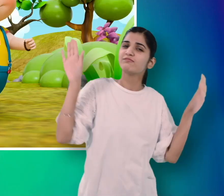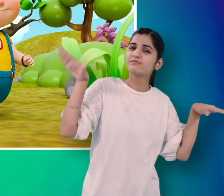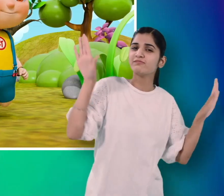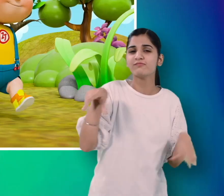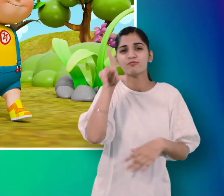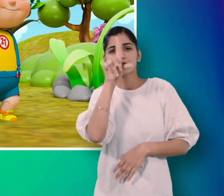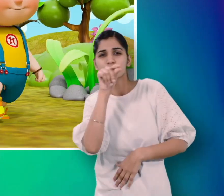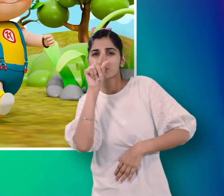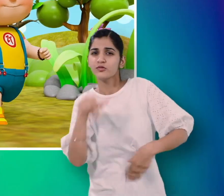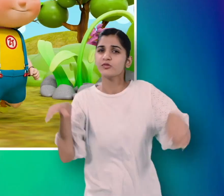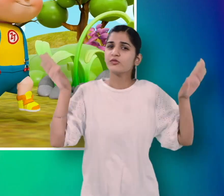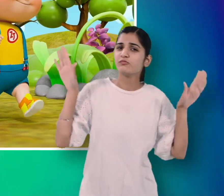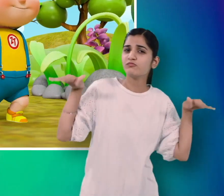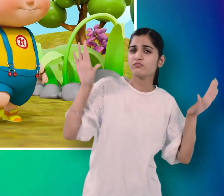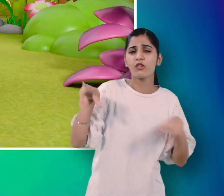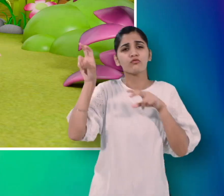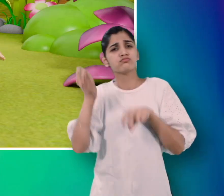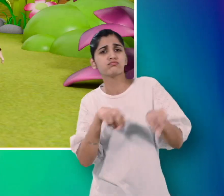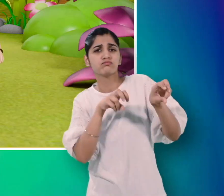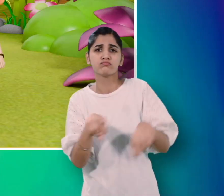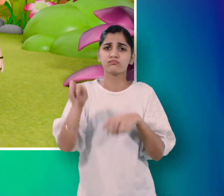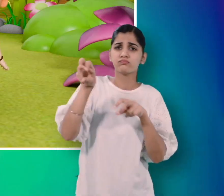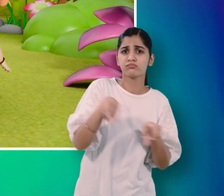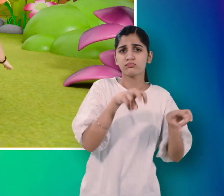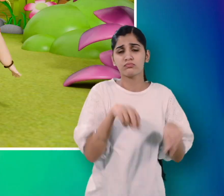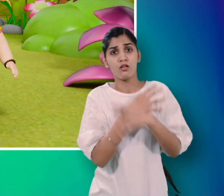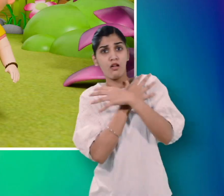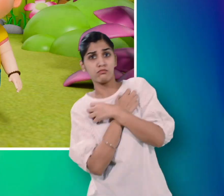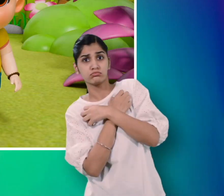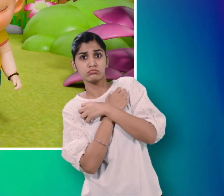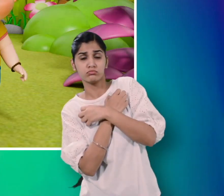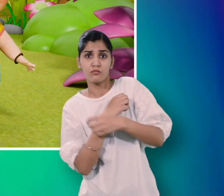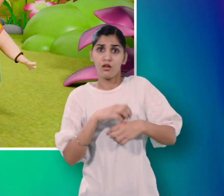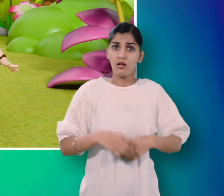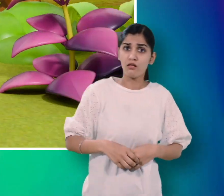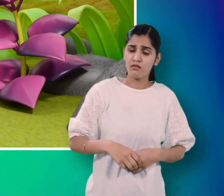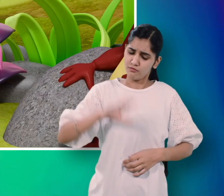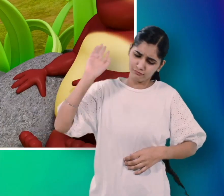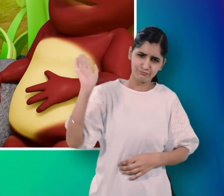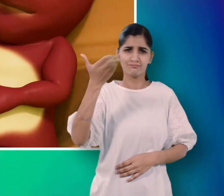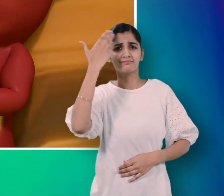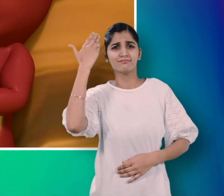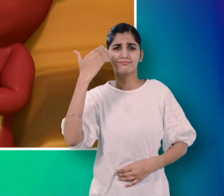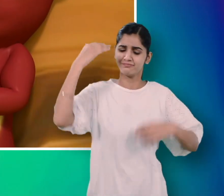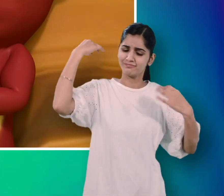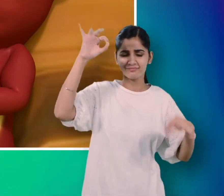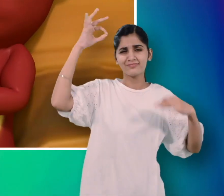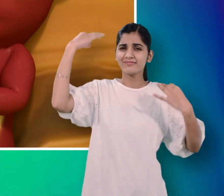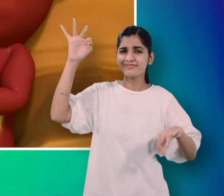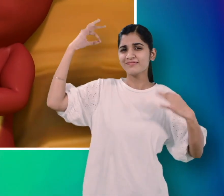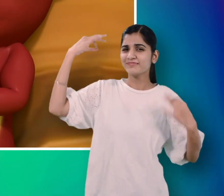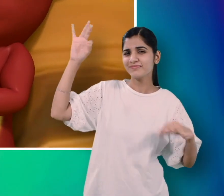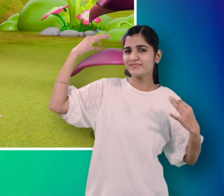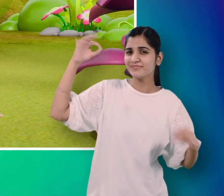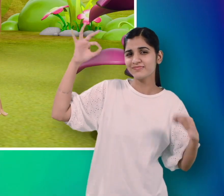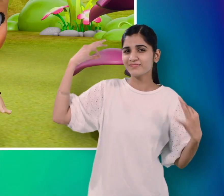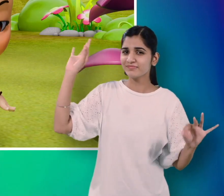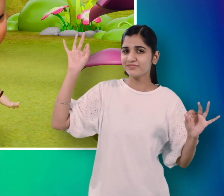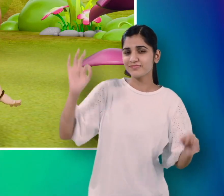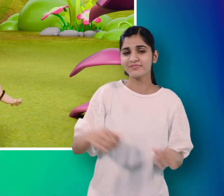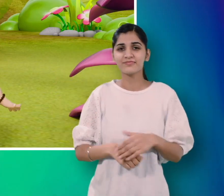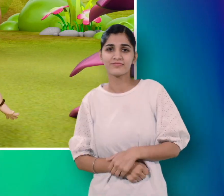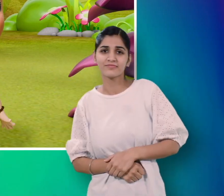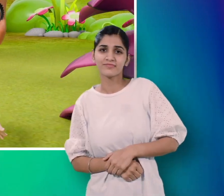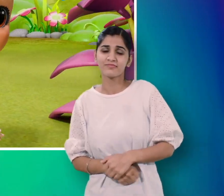छीडिया चलते चलते मिले कभालू हम बोलेंगे